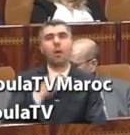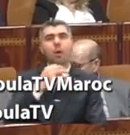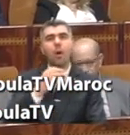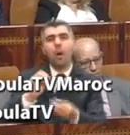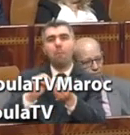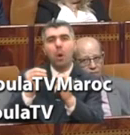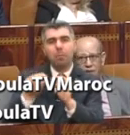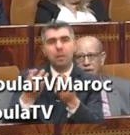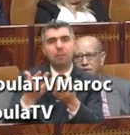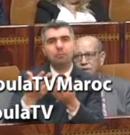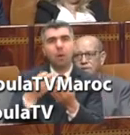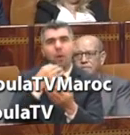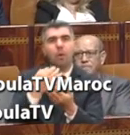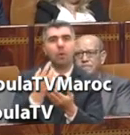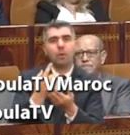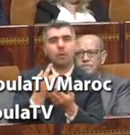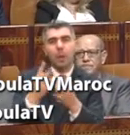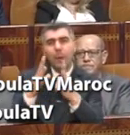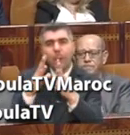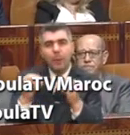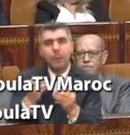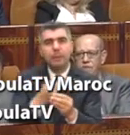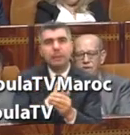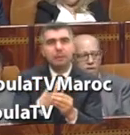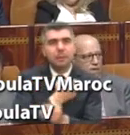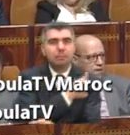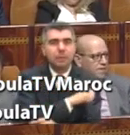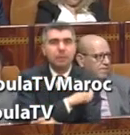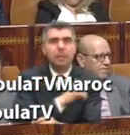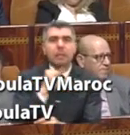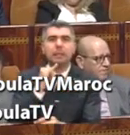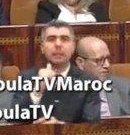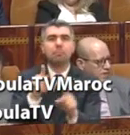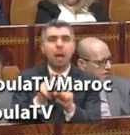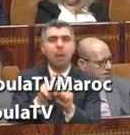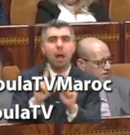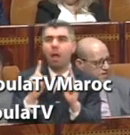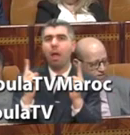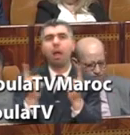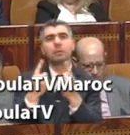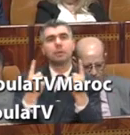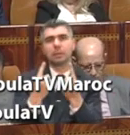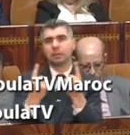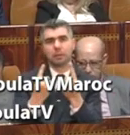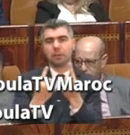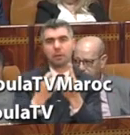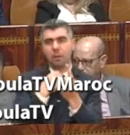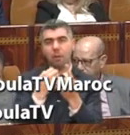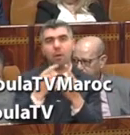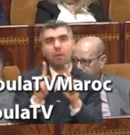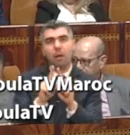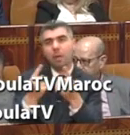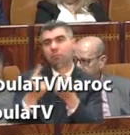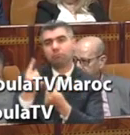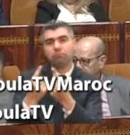ديال النقص الحاصل في الأطر الطبية والشبه الطبية أصبح تقريبا عام وشامل بالنسبة لجميع المناطق وخاصة المناطق